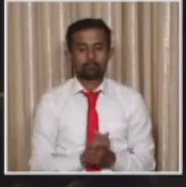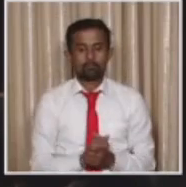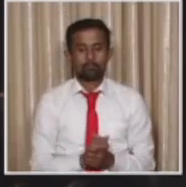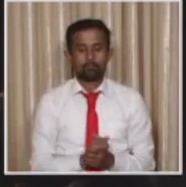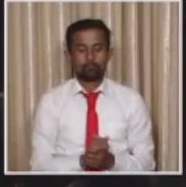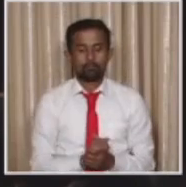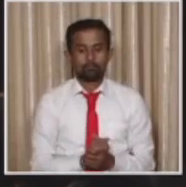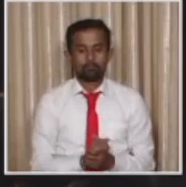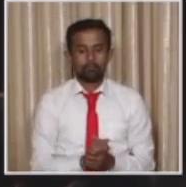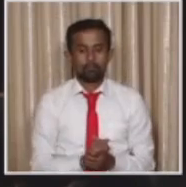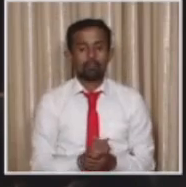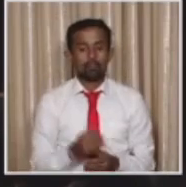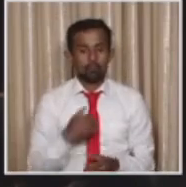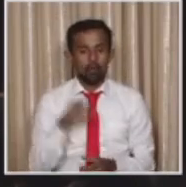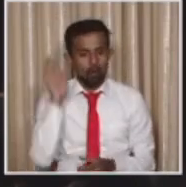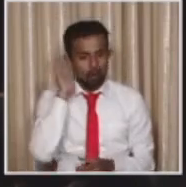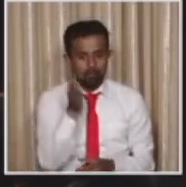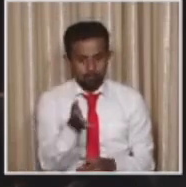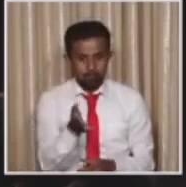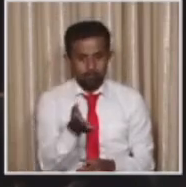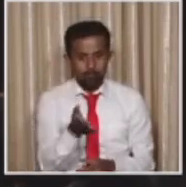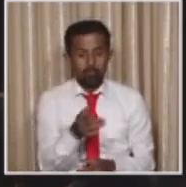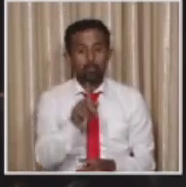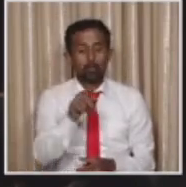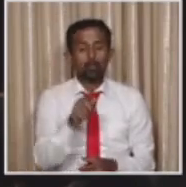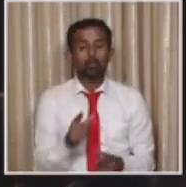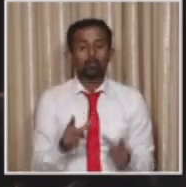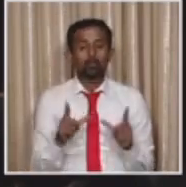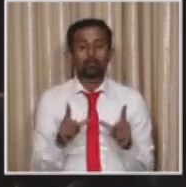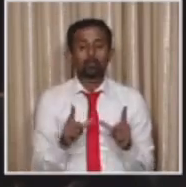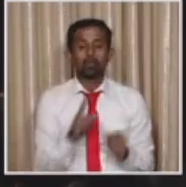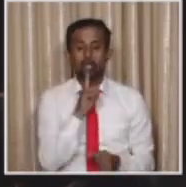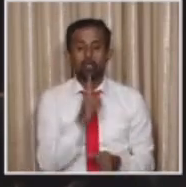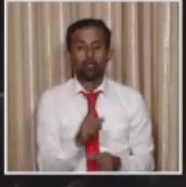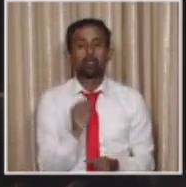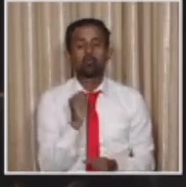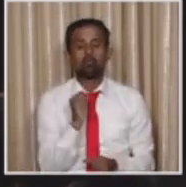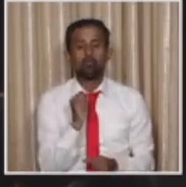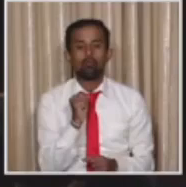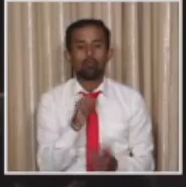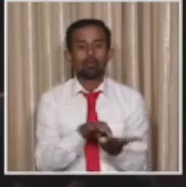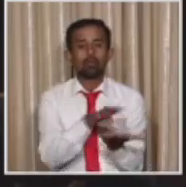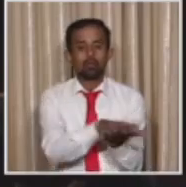එතකොට මම අහනවා කාගේ අවසරයක් ඇතුවද මොකද්ද